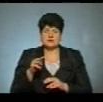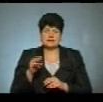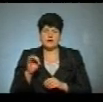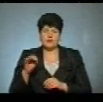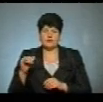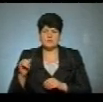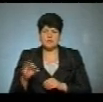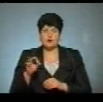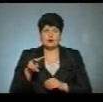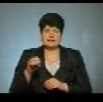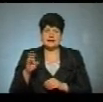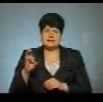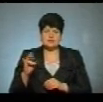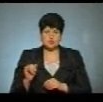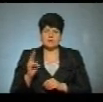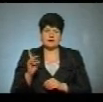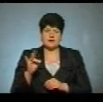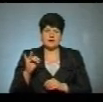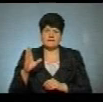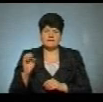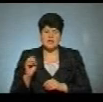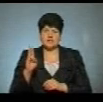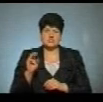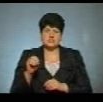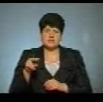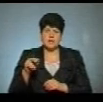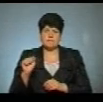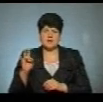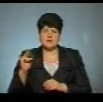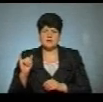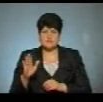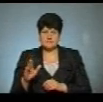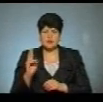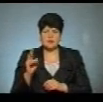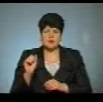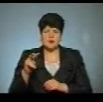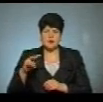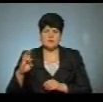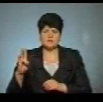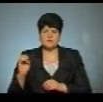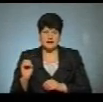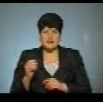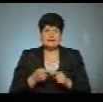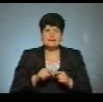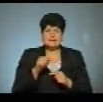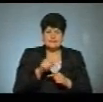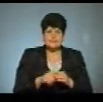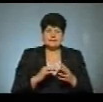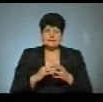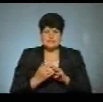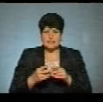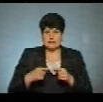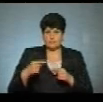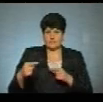село Олесино, село Криве, село Щепанів і село Кальня. Ну, ті села, які по